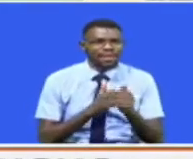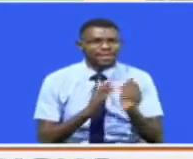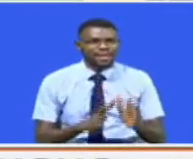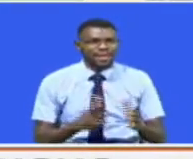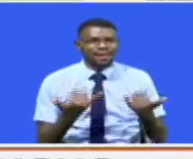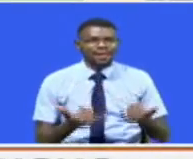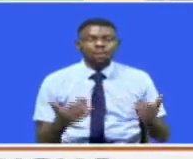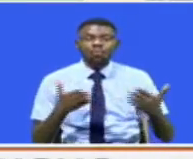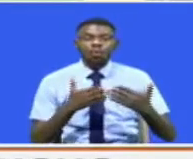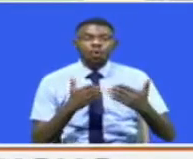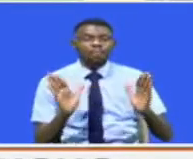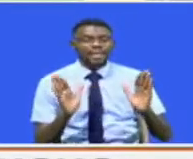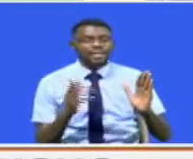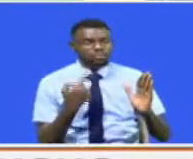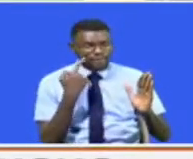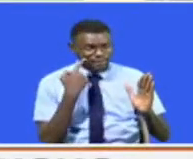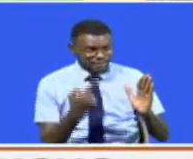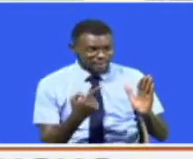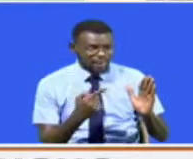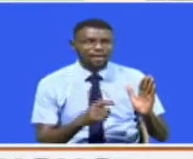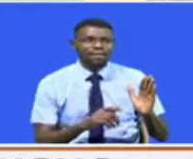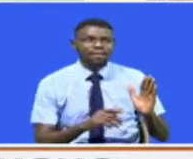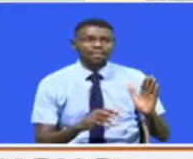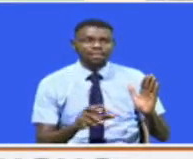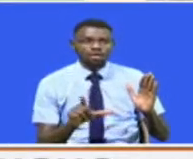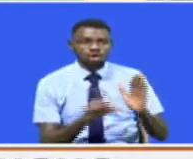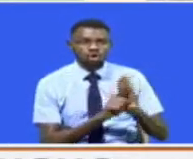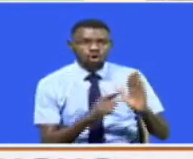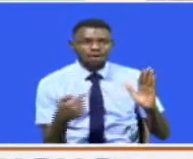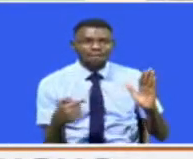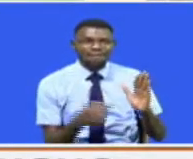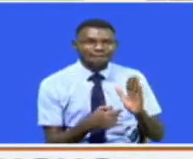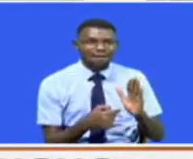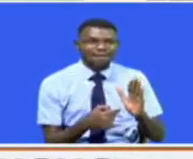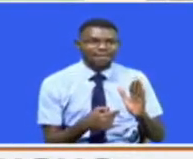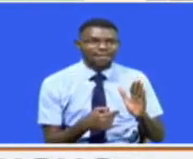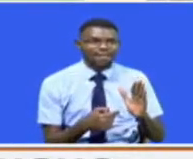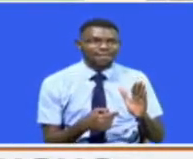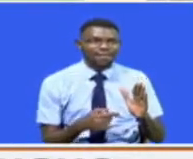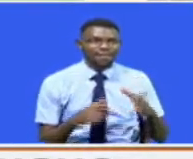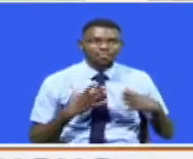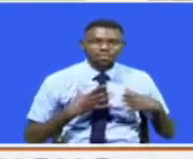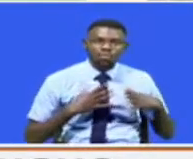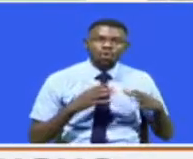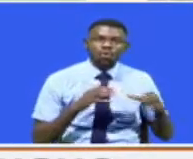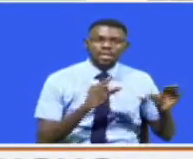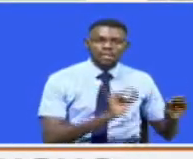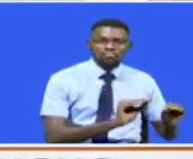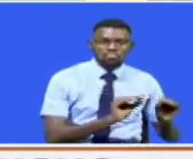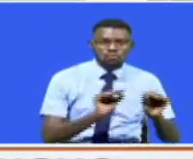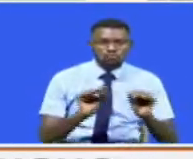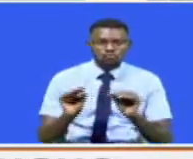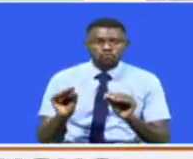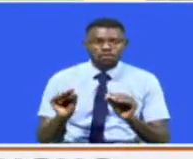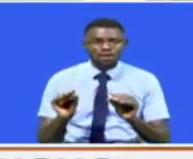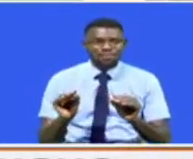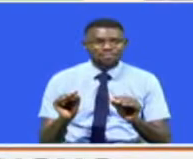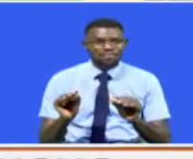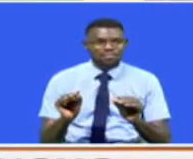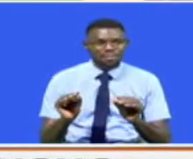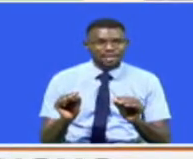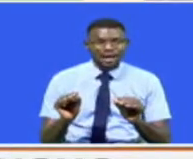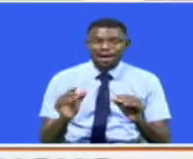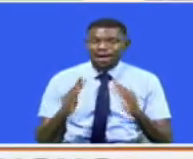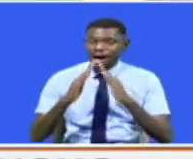open grounds so that thereafter wao wahamishwe kutoka pahali wanakaa waende kwa those ile